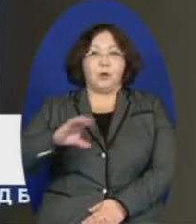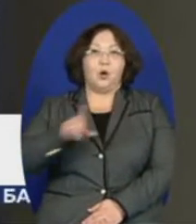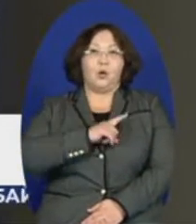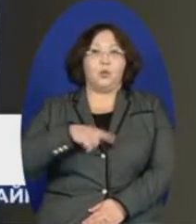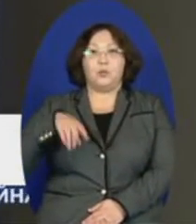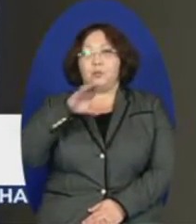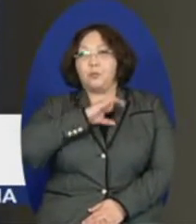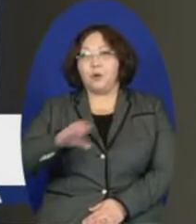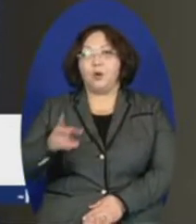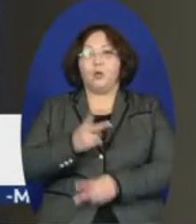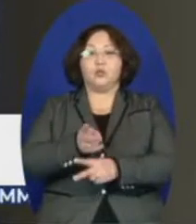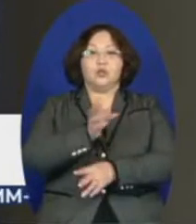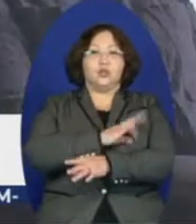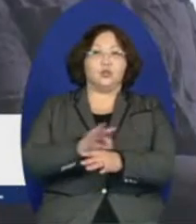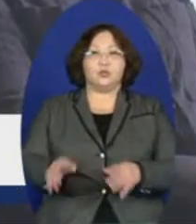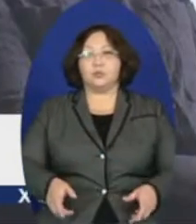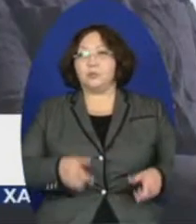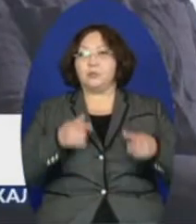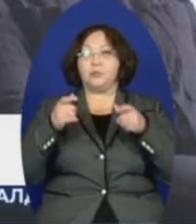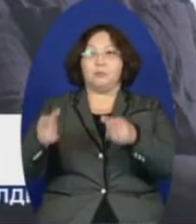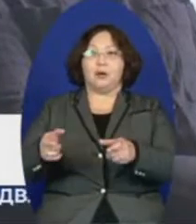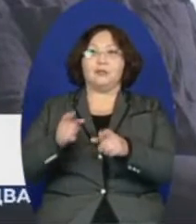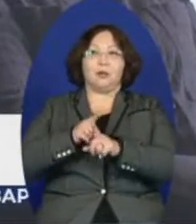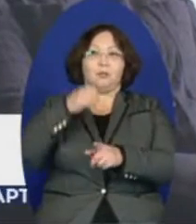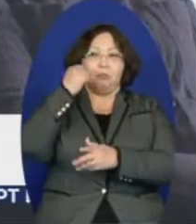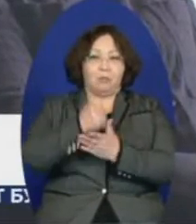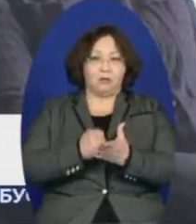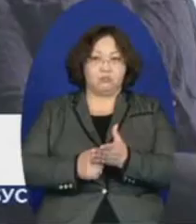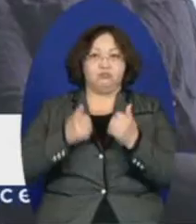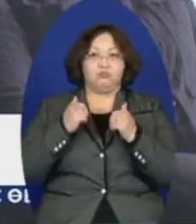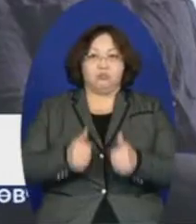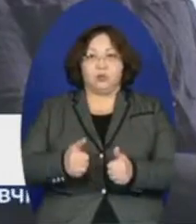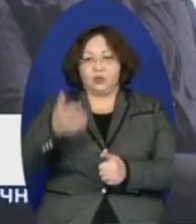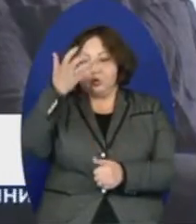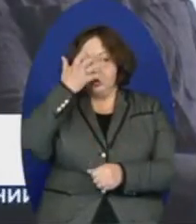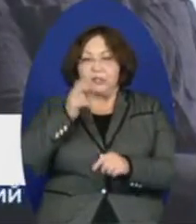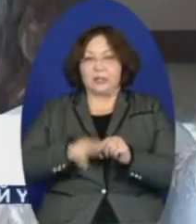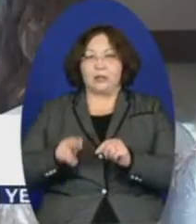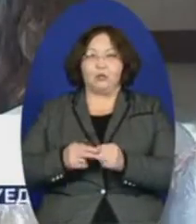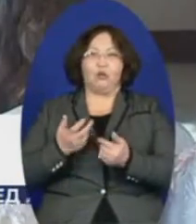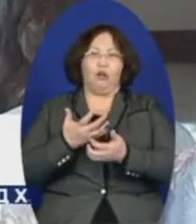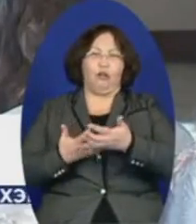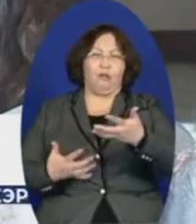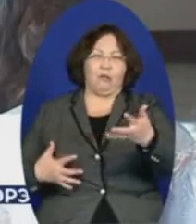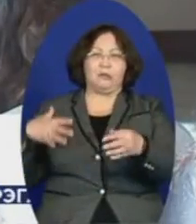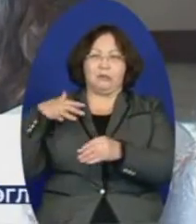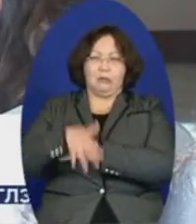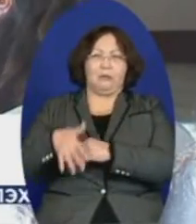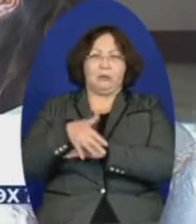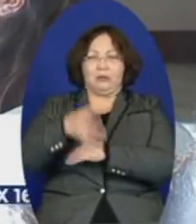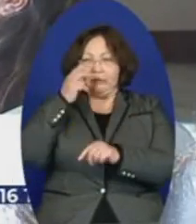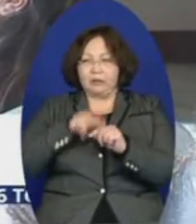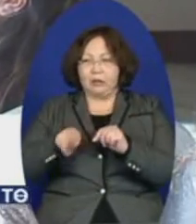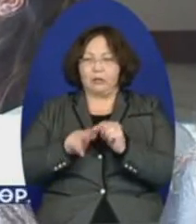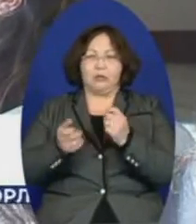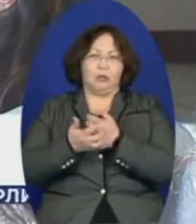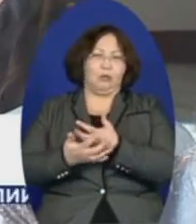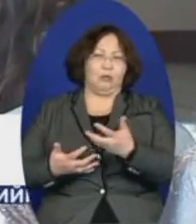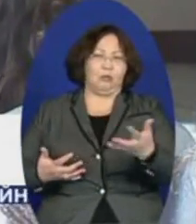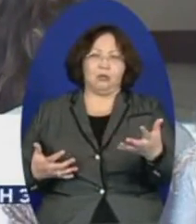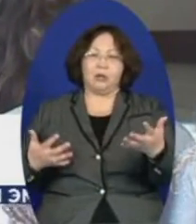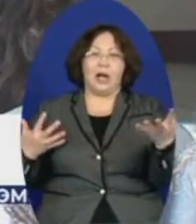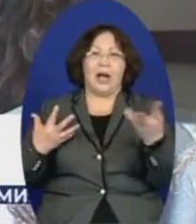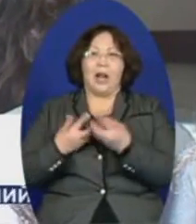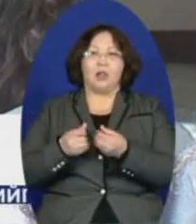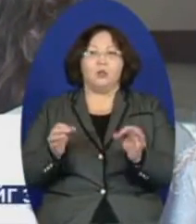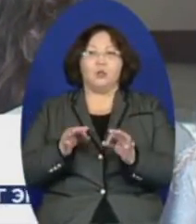тухай хуулийн төсөл өргөн баригдсан хэлбрээр батлагдсан нөхцөлд төрийн олон дамжлага, за давхарцсан олон хяналт шалгалт арилгахгүй, за мөн бүх